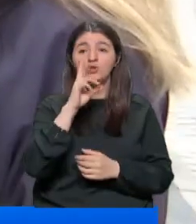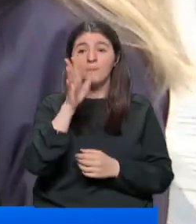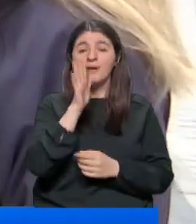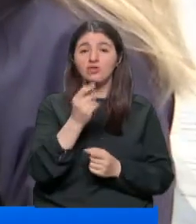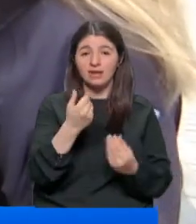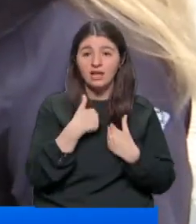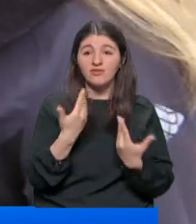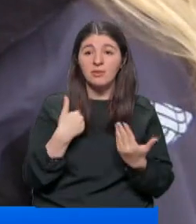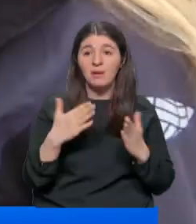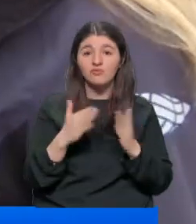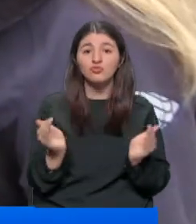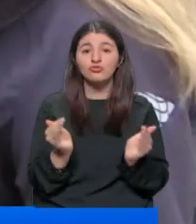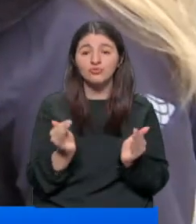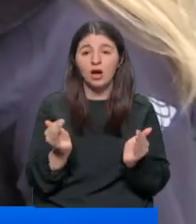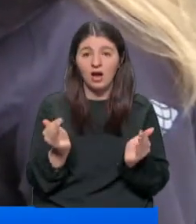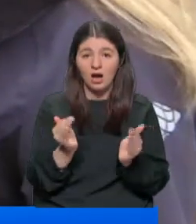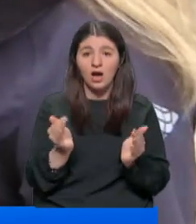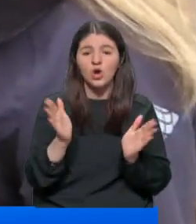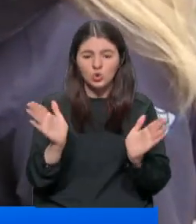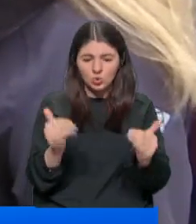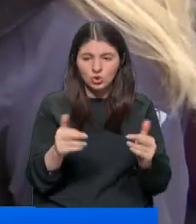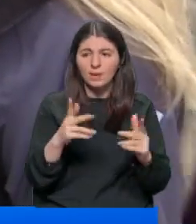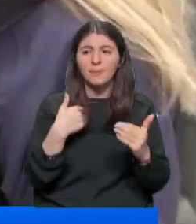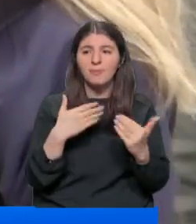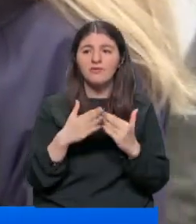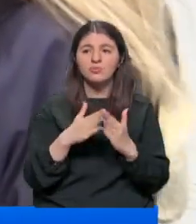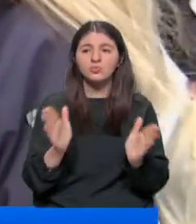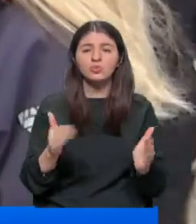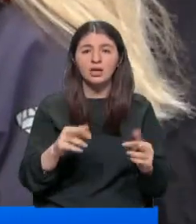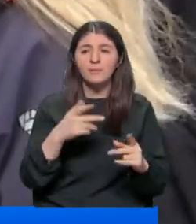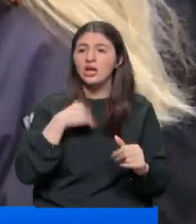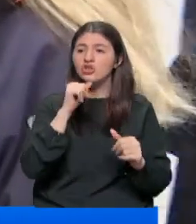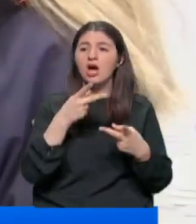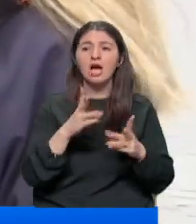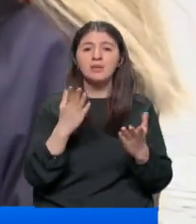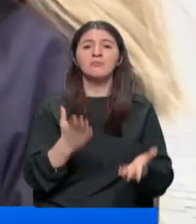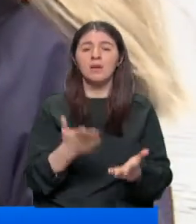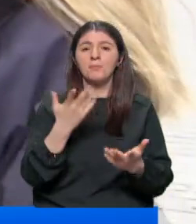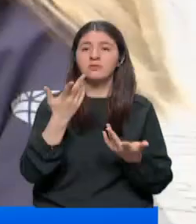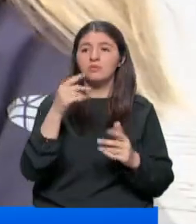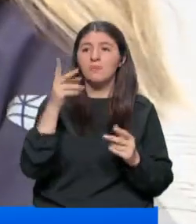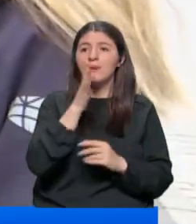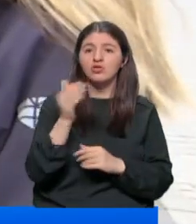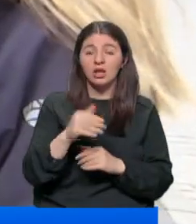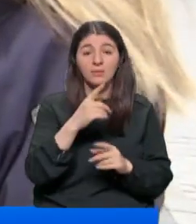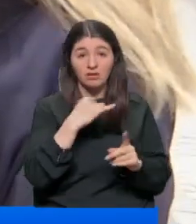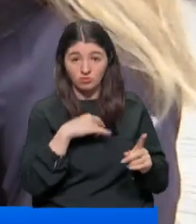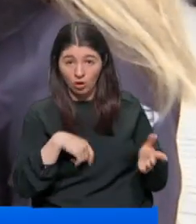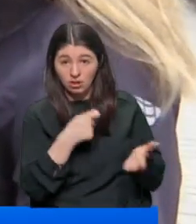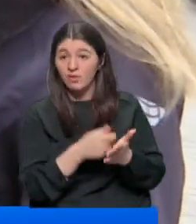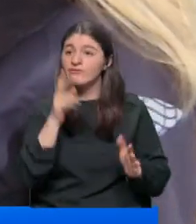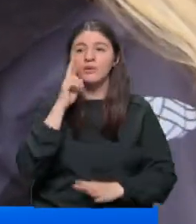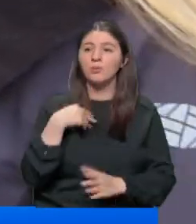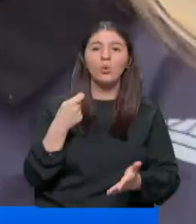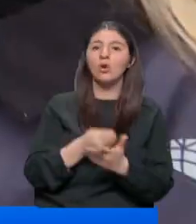geldi ve evim küçük, kutu gibi yani. Hiç açmadığım halde 500 geliyor. Peki rahat ödeyebildiniz mi? Yok